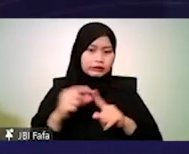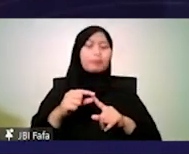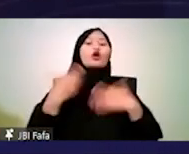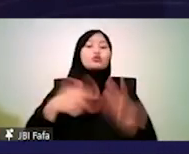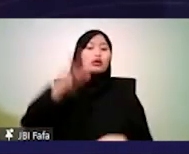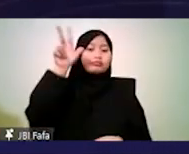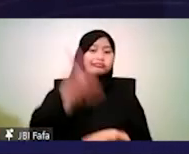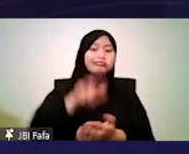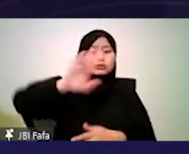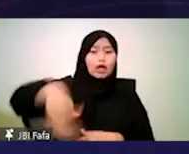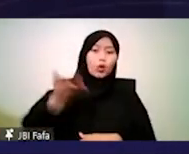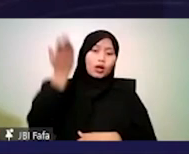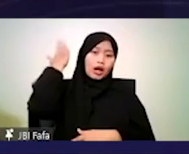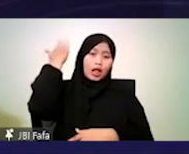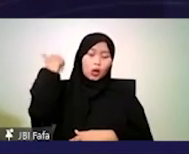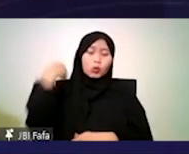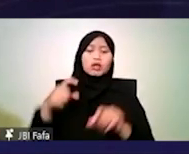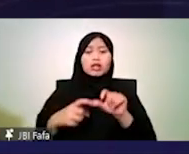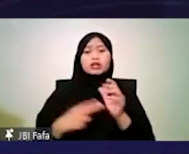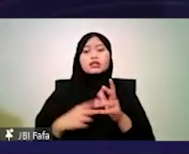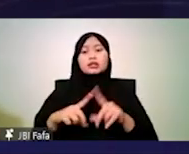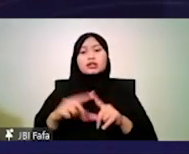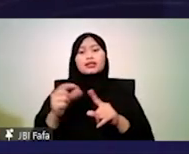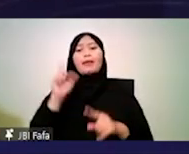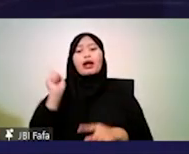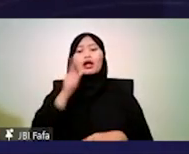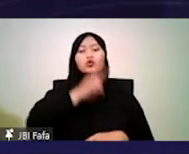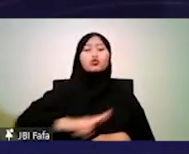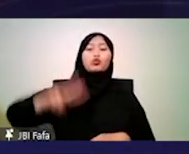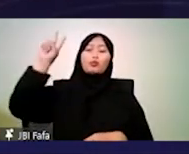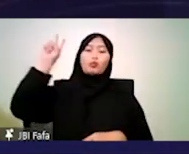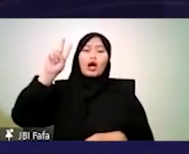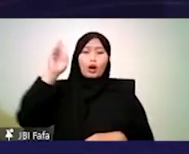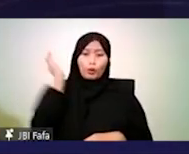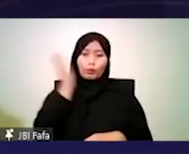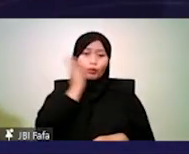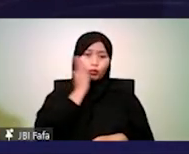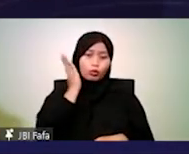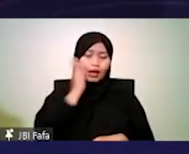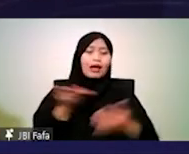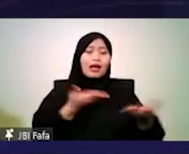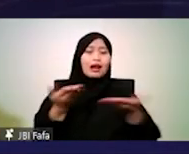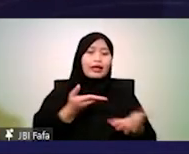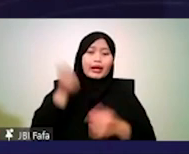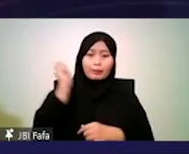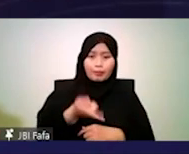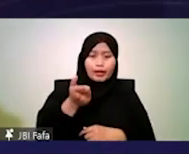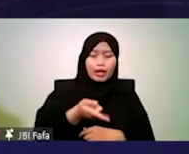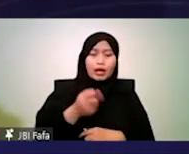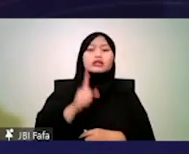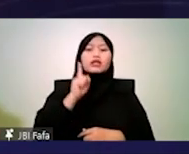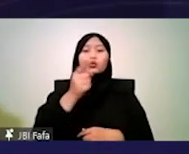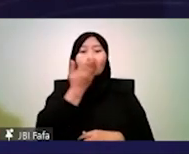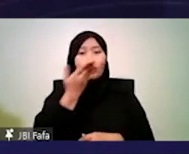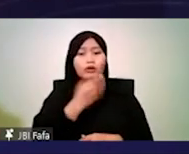tahun lalu resep itu ada Sumpah Pemuda nya layanan pembayaran lah nek itu satu bahasa